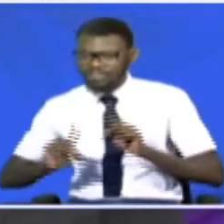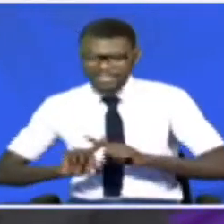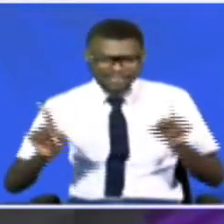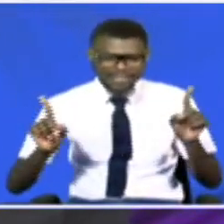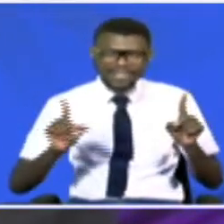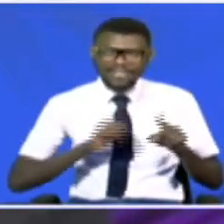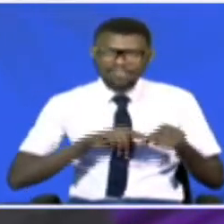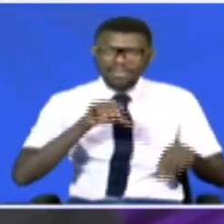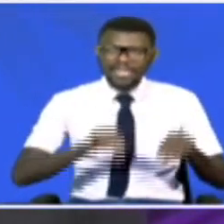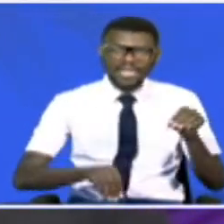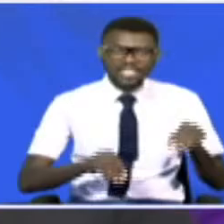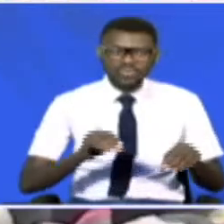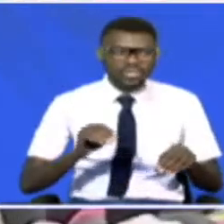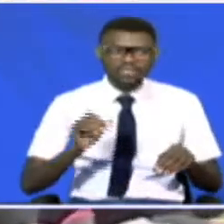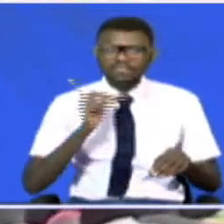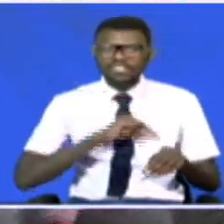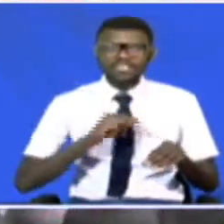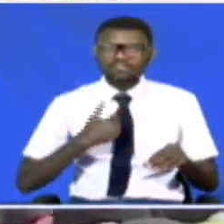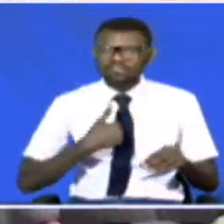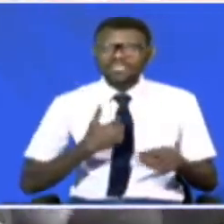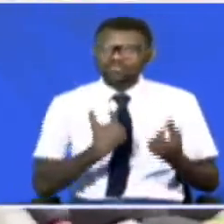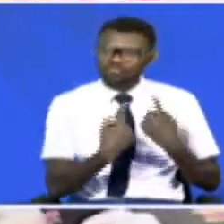kura mimi na kwanga mtu ya kwanza kuongea naye.